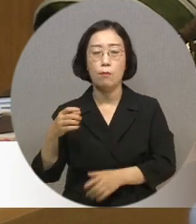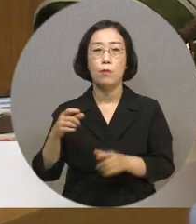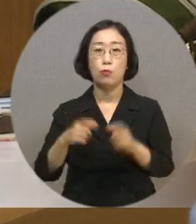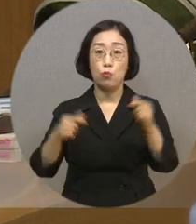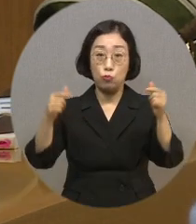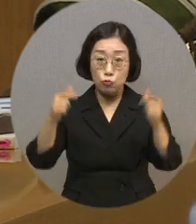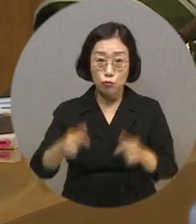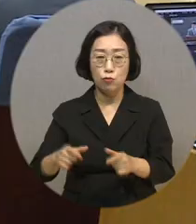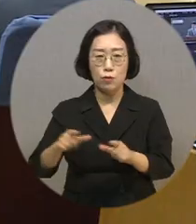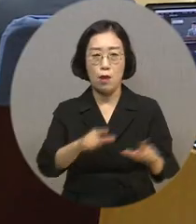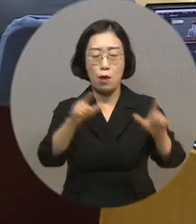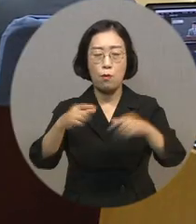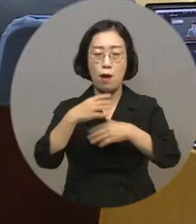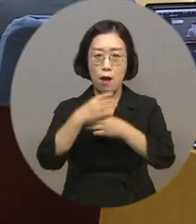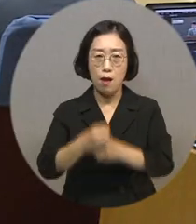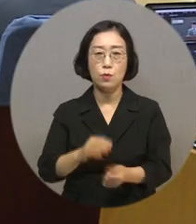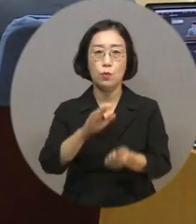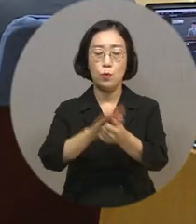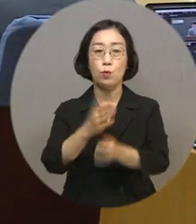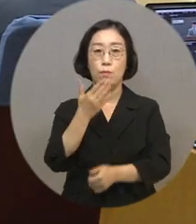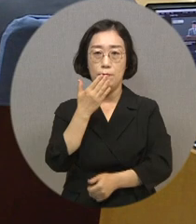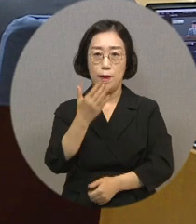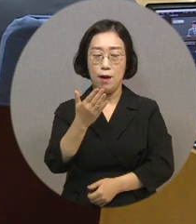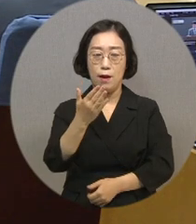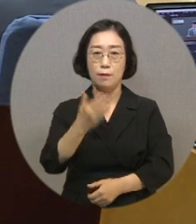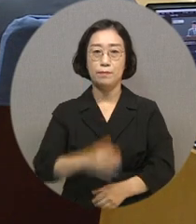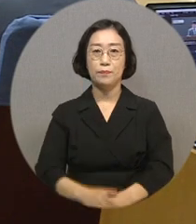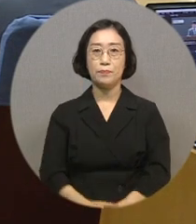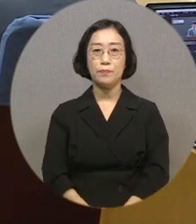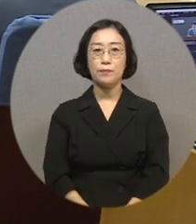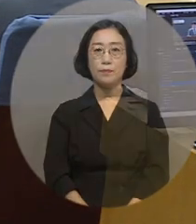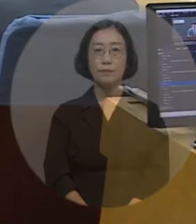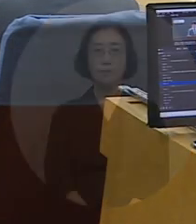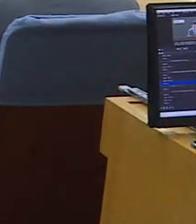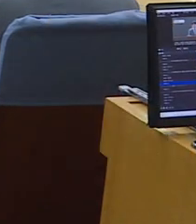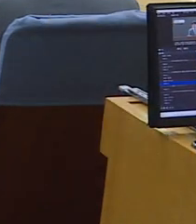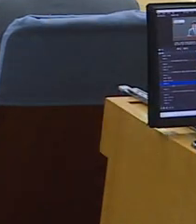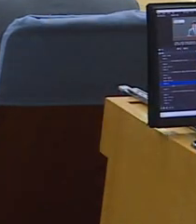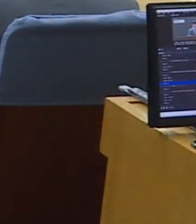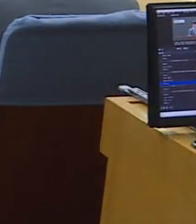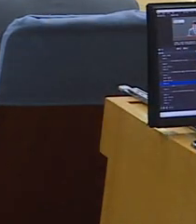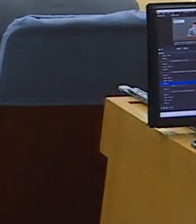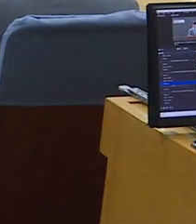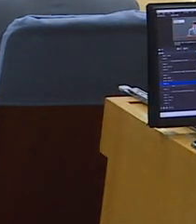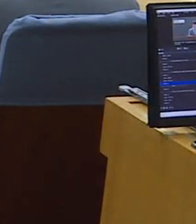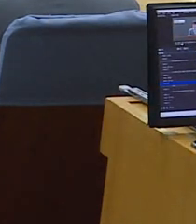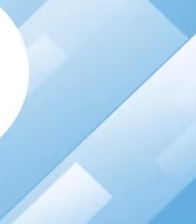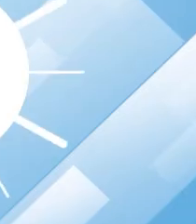안정을 가져다 줄 것으로 기대됩니다. 복지TV 뉴스 정유정입니다.